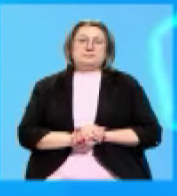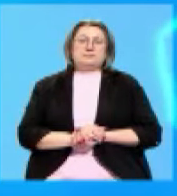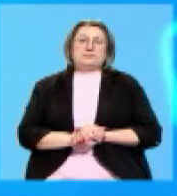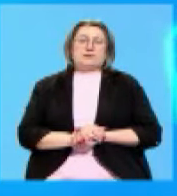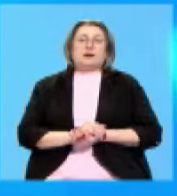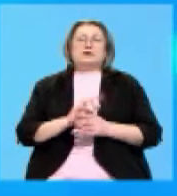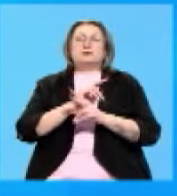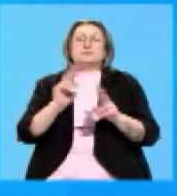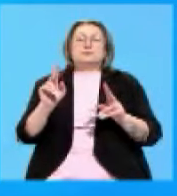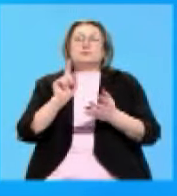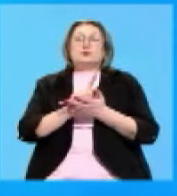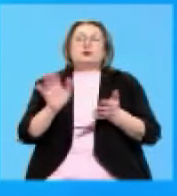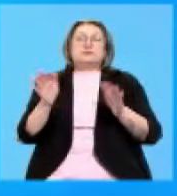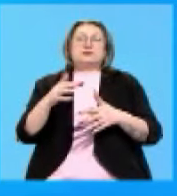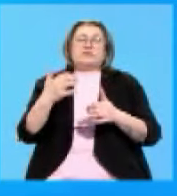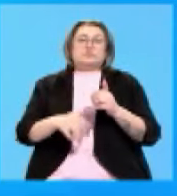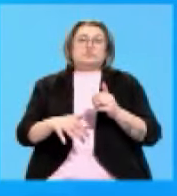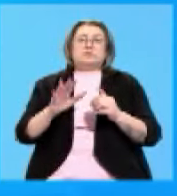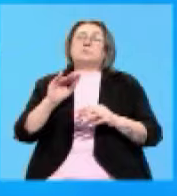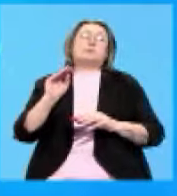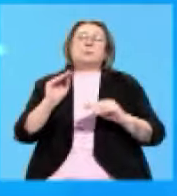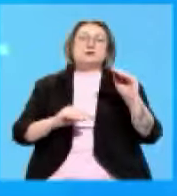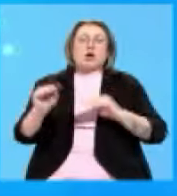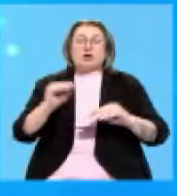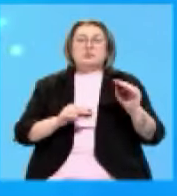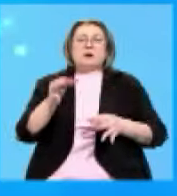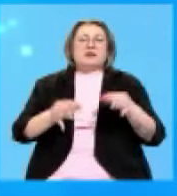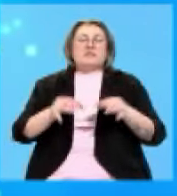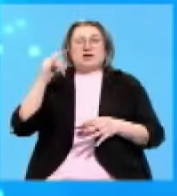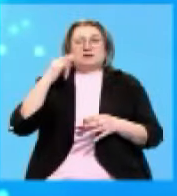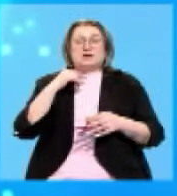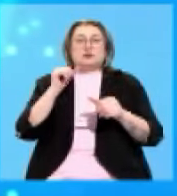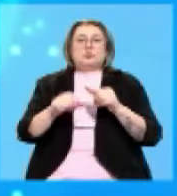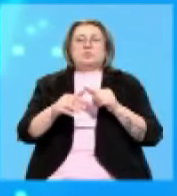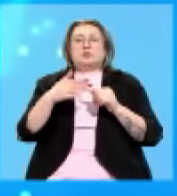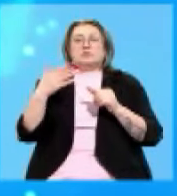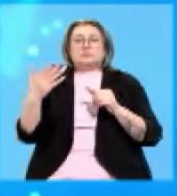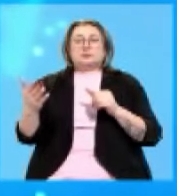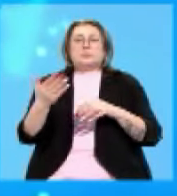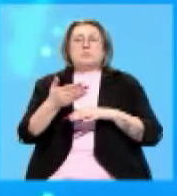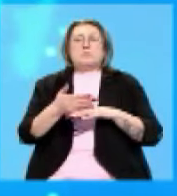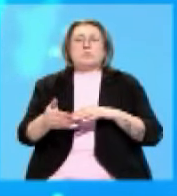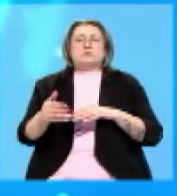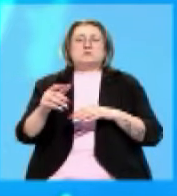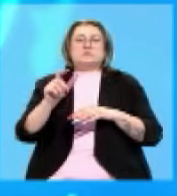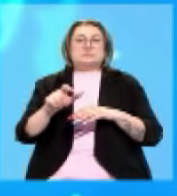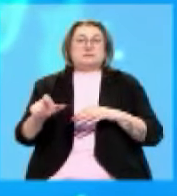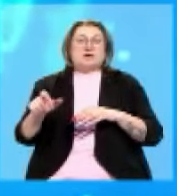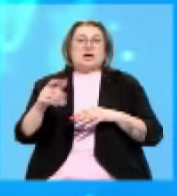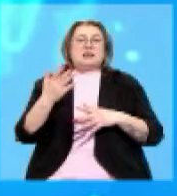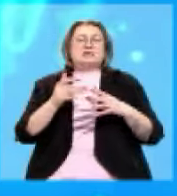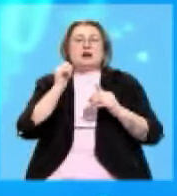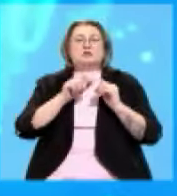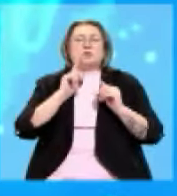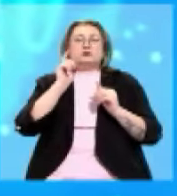Әділетті Қазақстанды құруда ешкім бейжай қалмауы керек, әсіресе кейінгі буын жағы. Егер әрбір жас өз ісінің білікті маманы